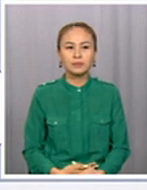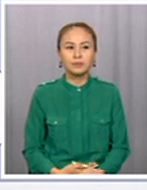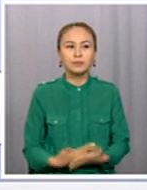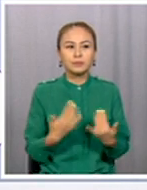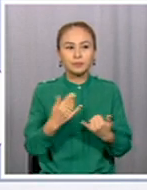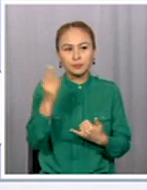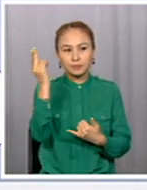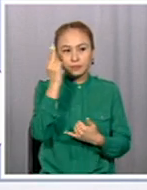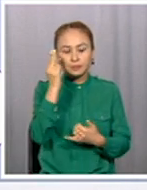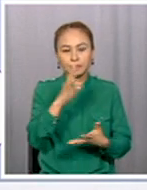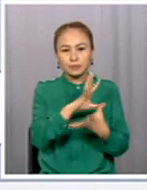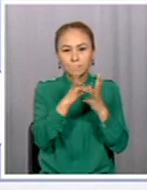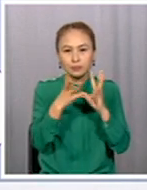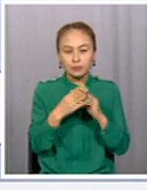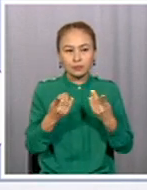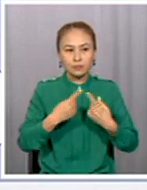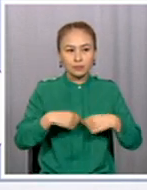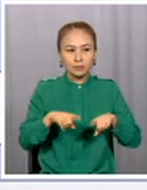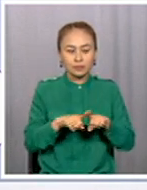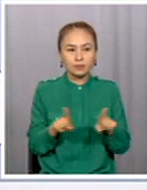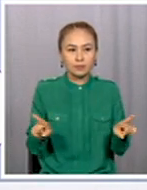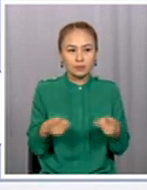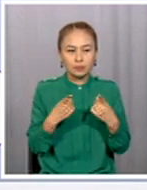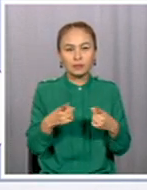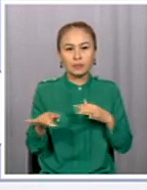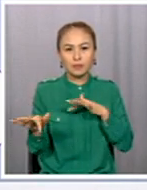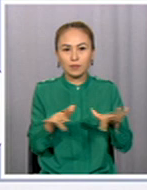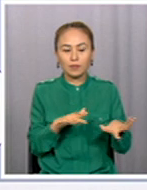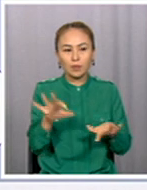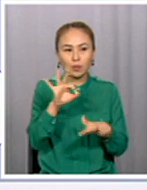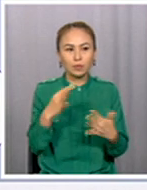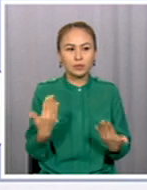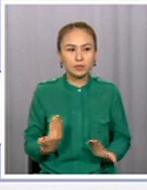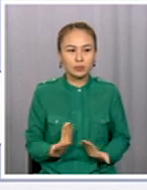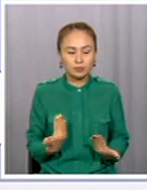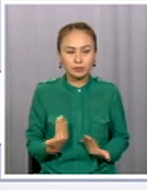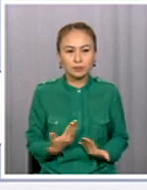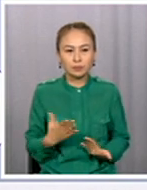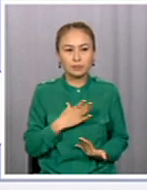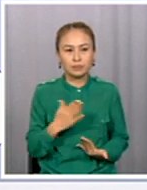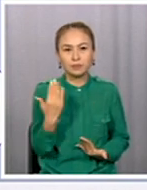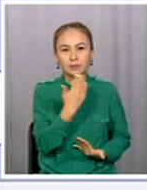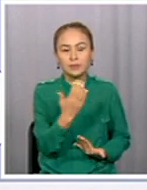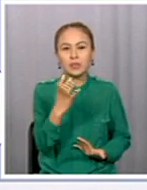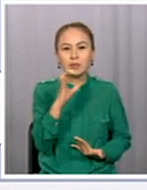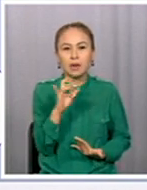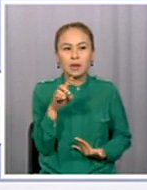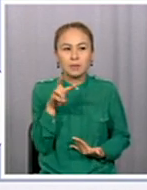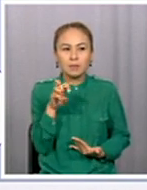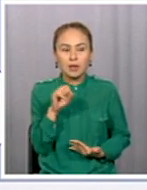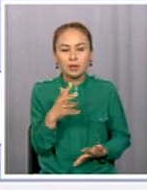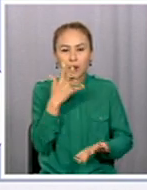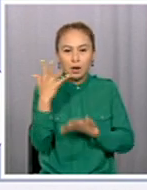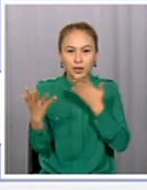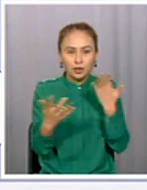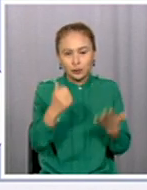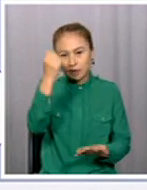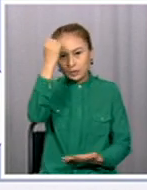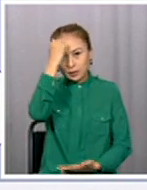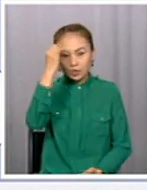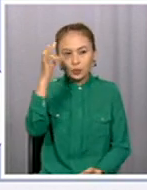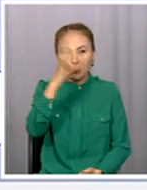бүгінгі сарматтардың қоғамдық құрылысы мен шаруашылық өмірі тақырыбында сіздер сарматтардың археологиялық